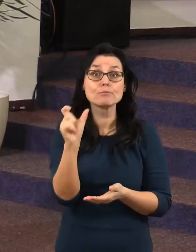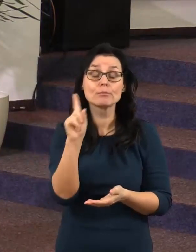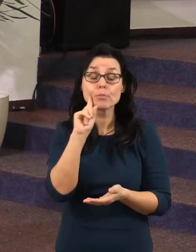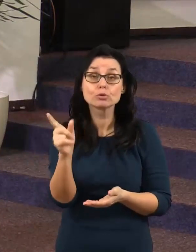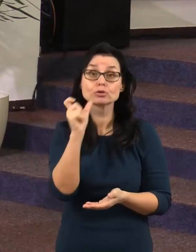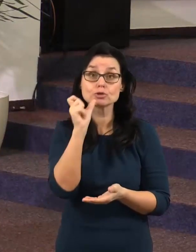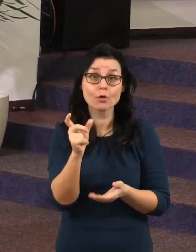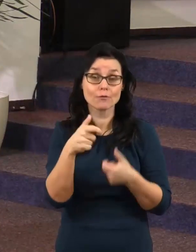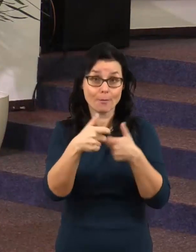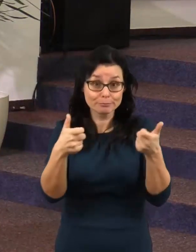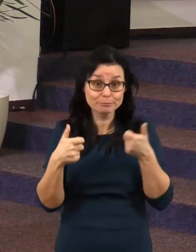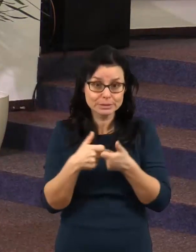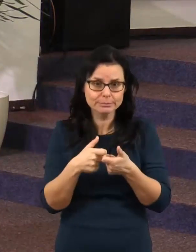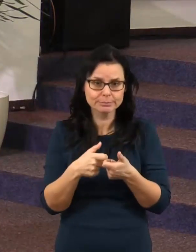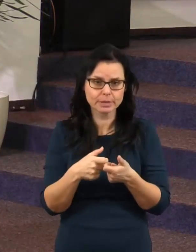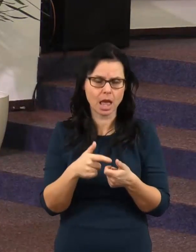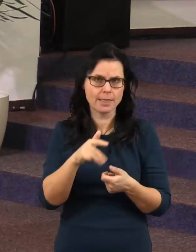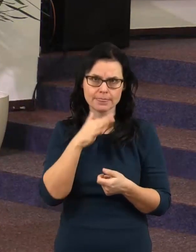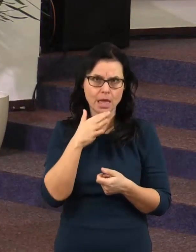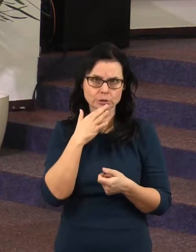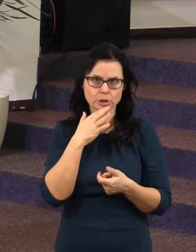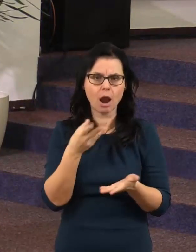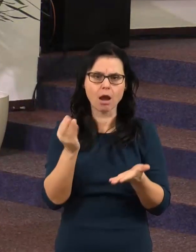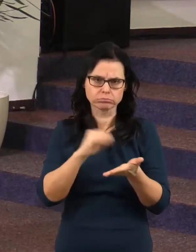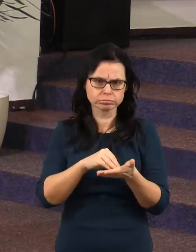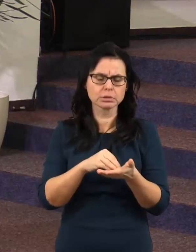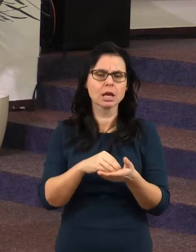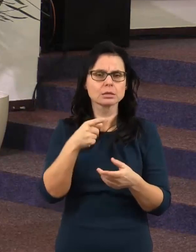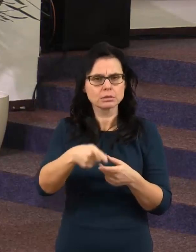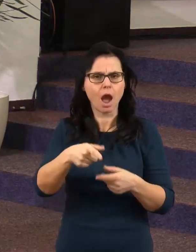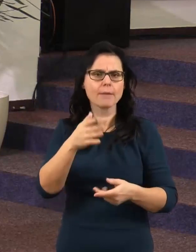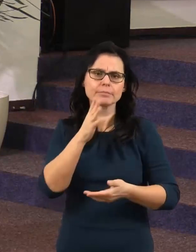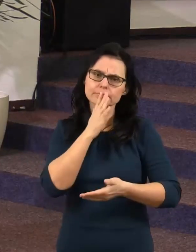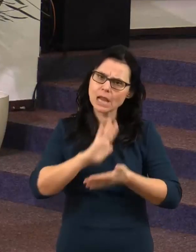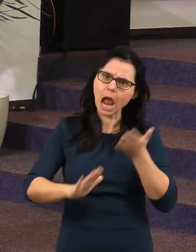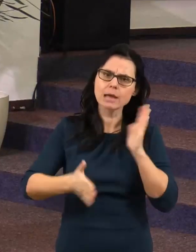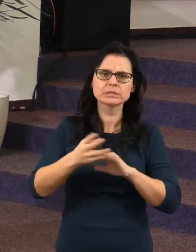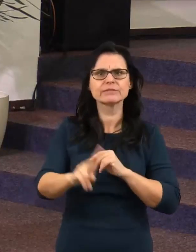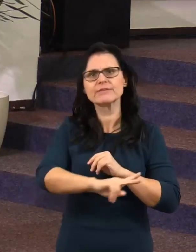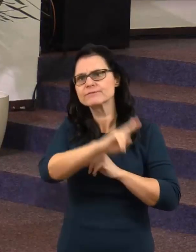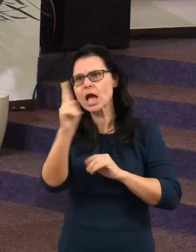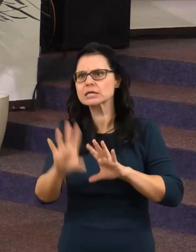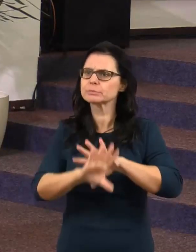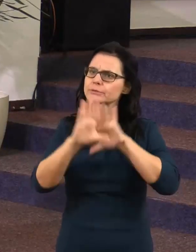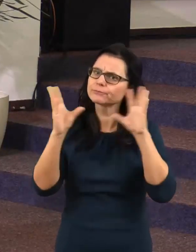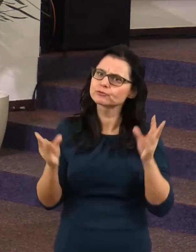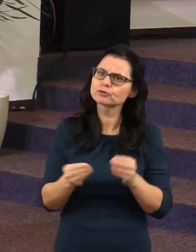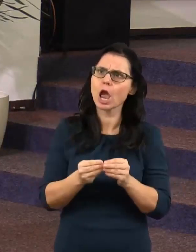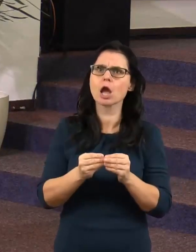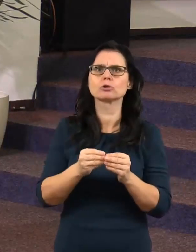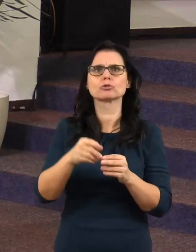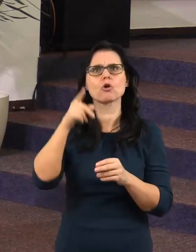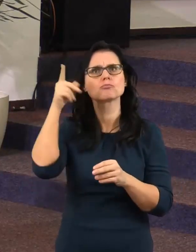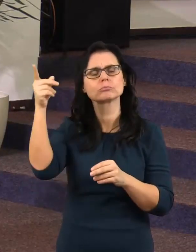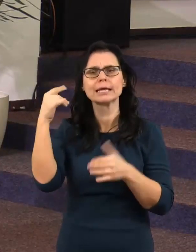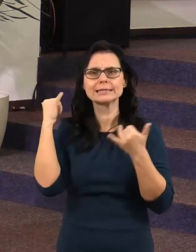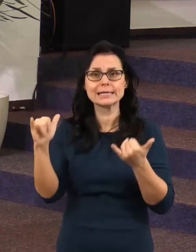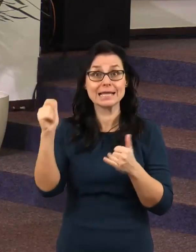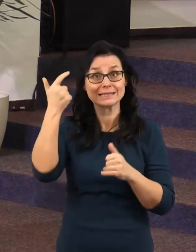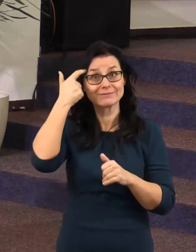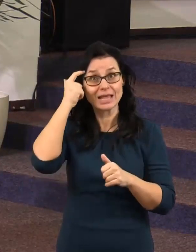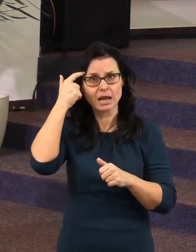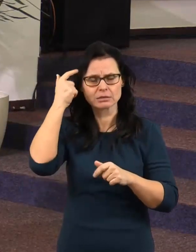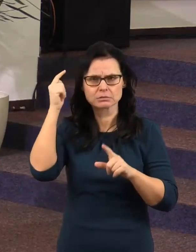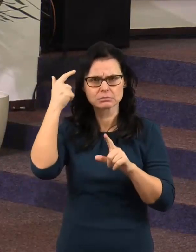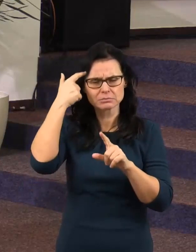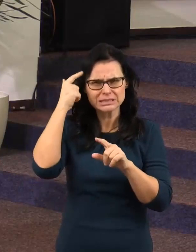nárok, že nám řekne třeba tajemství vesmíru, které dnes nad kterými si věci lámou hlavu.